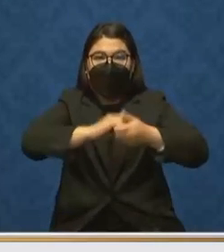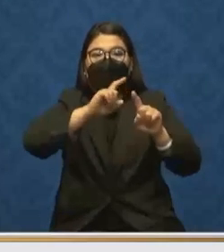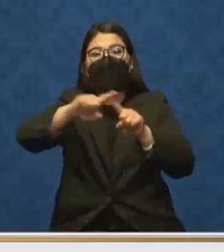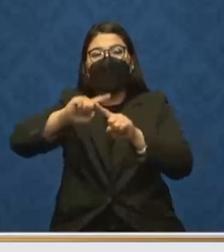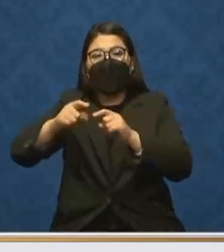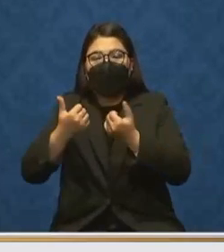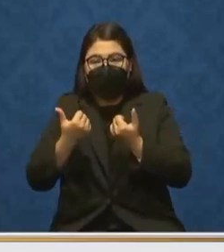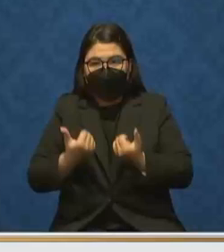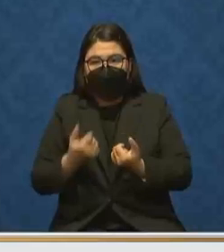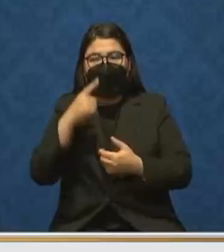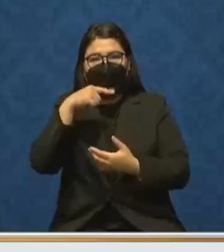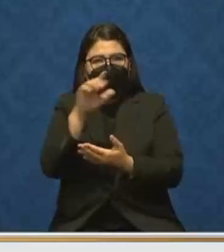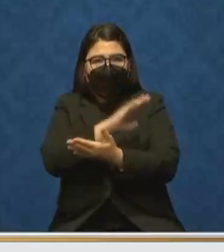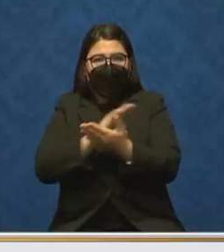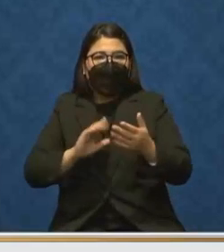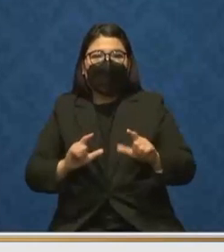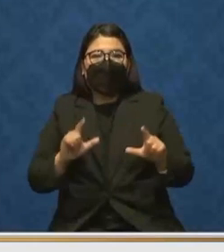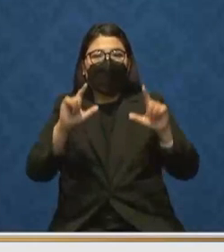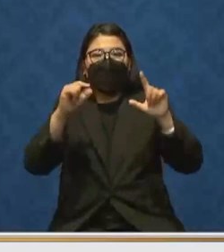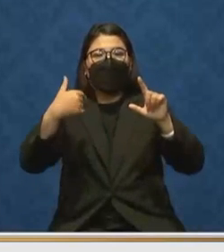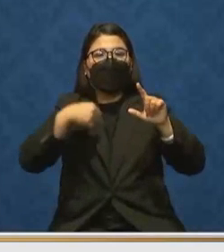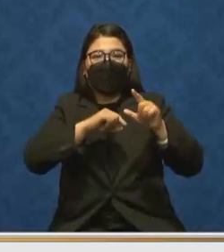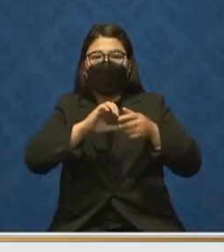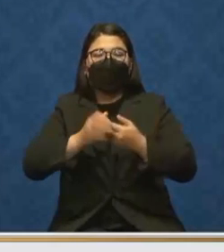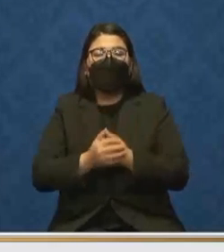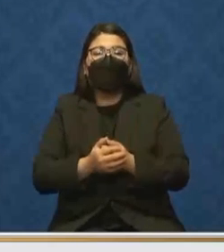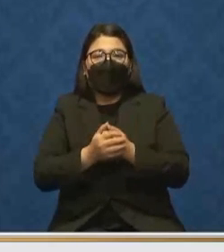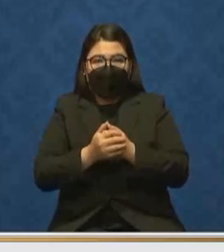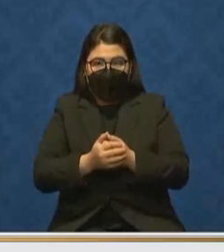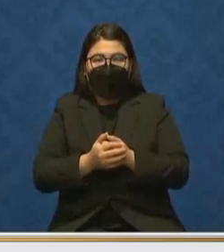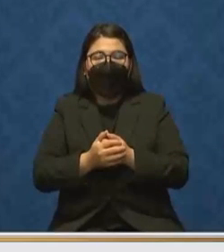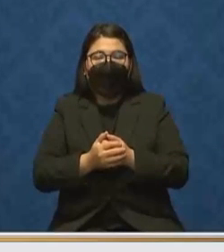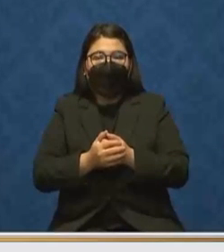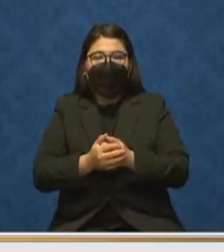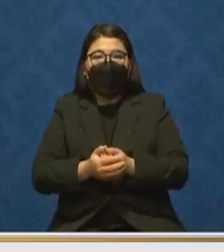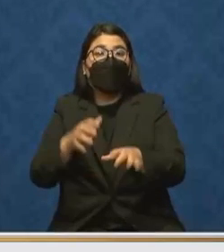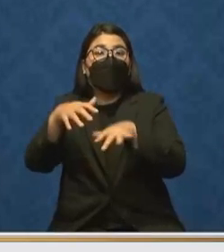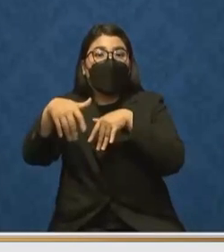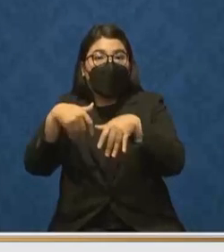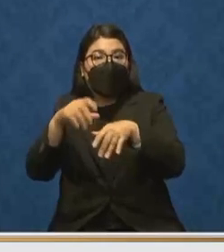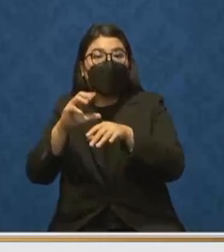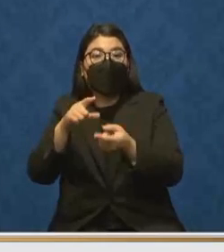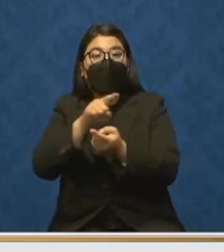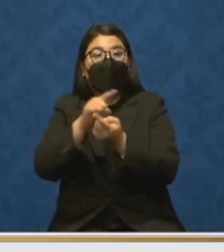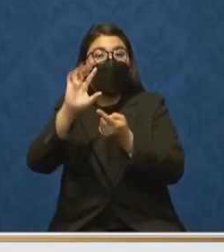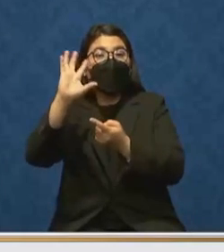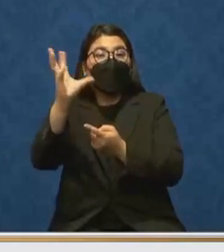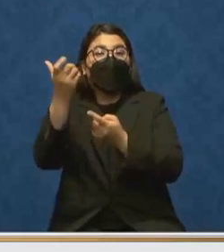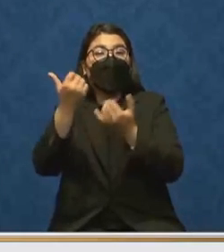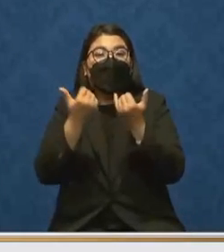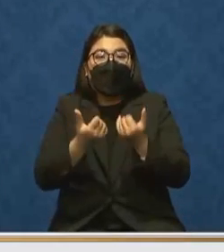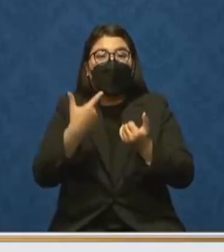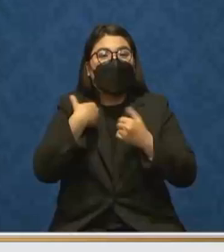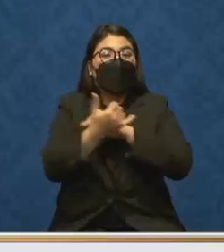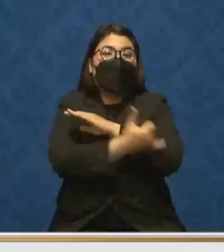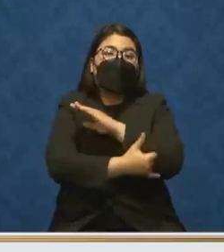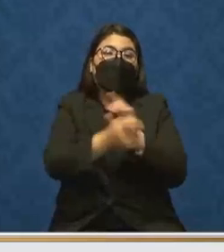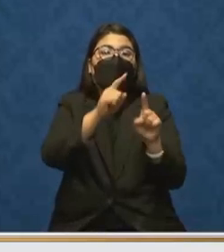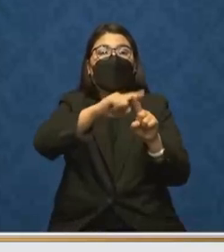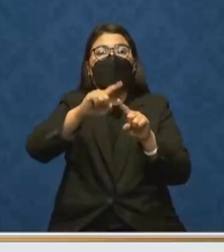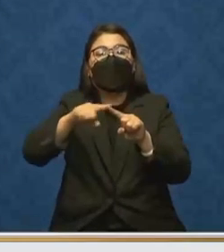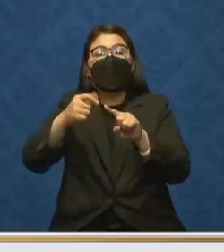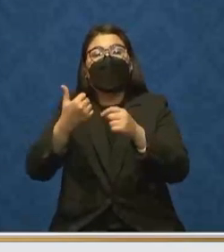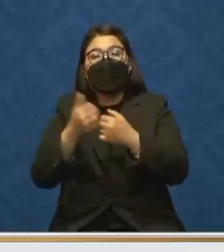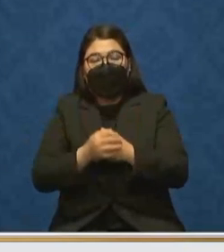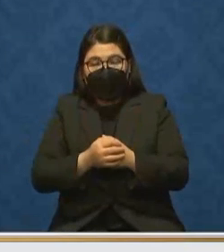าทของประเทศไทยในประชาคมโลกส่งเสริมการดำเนินงานด้านการต่างประเทศอย่างมีเอกภาพและบูรณา